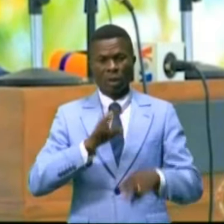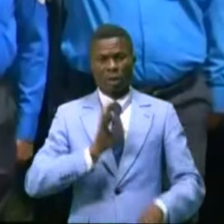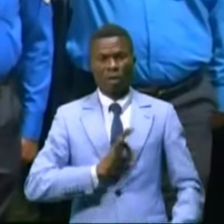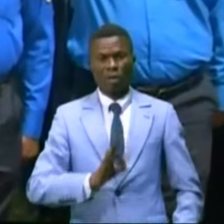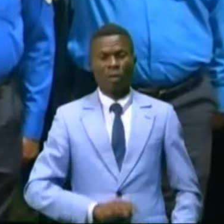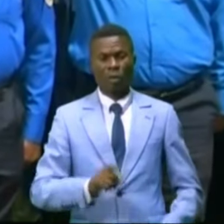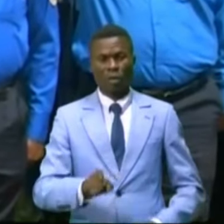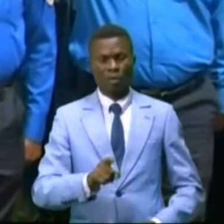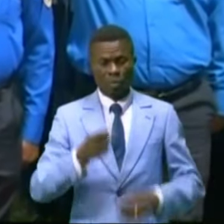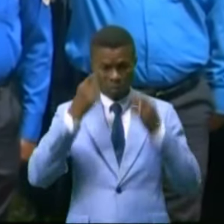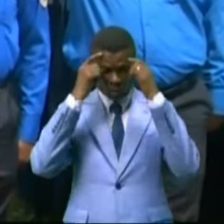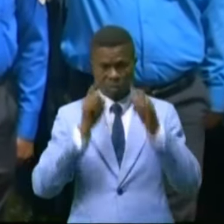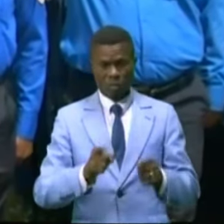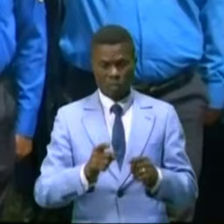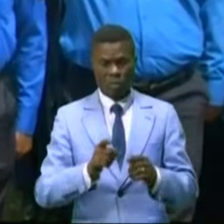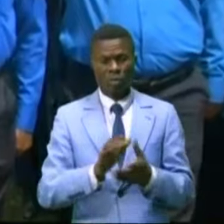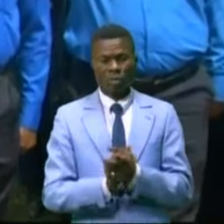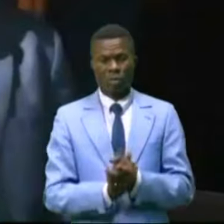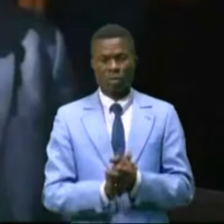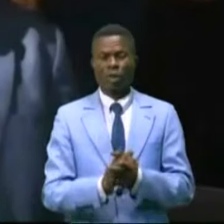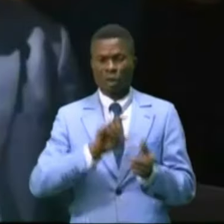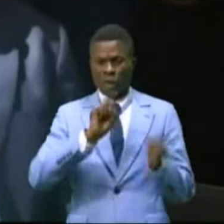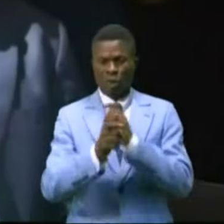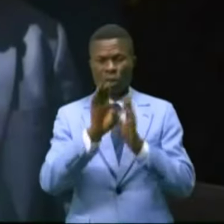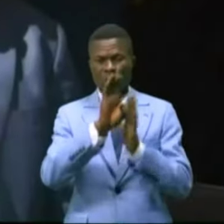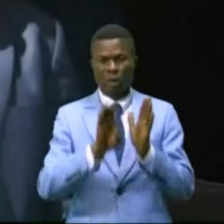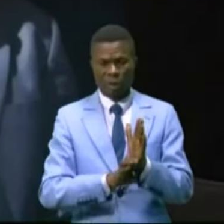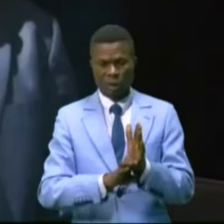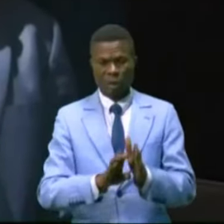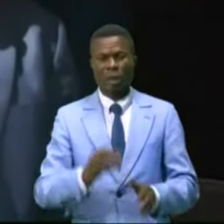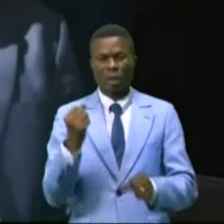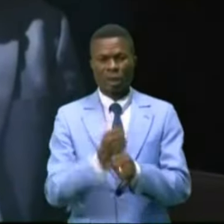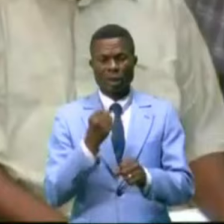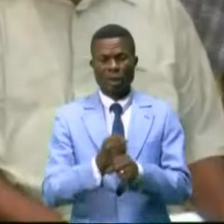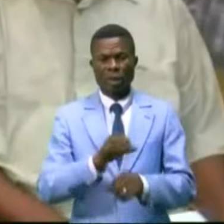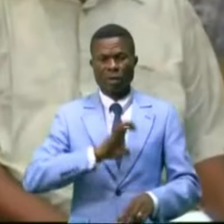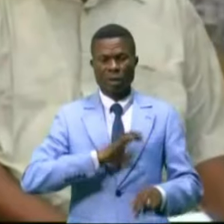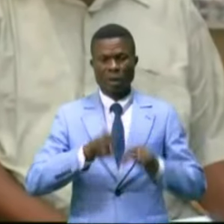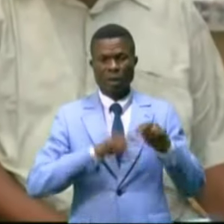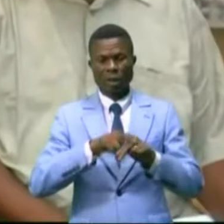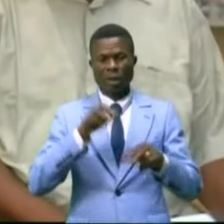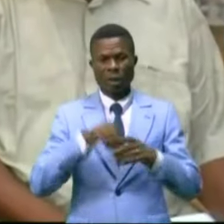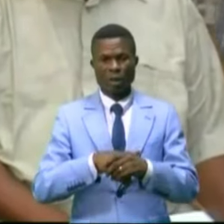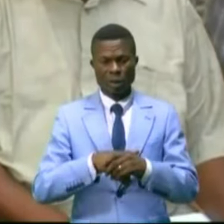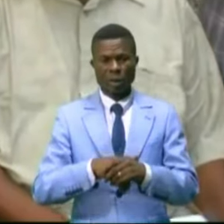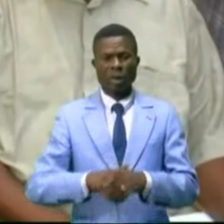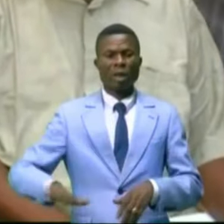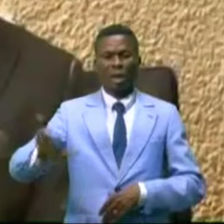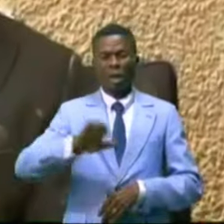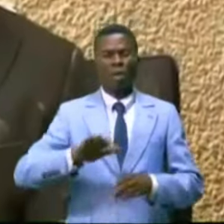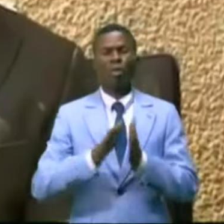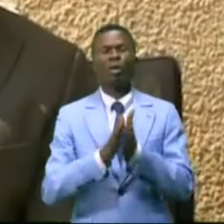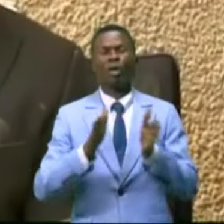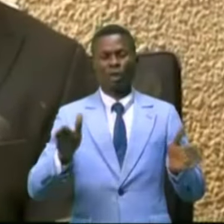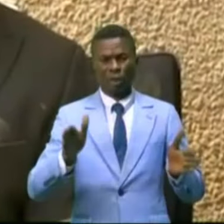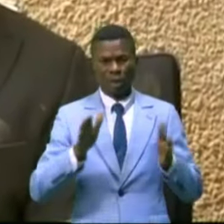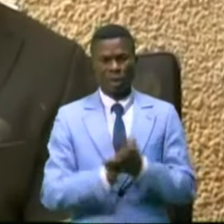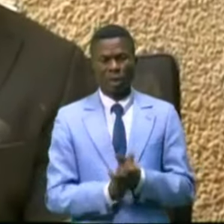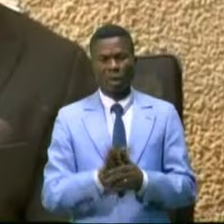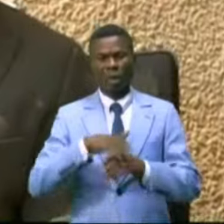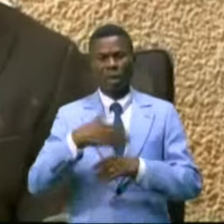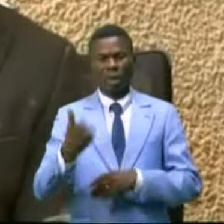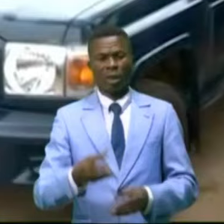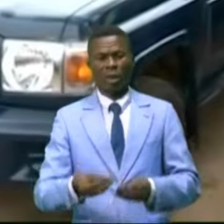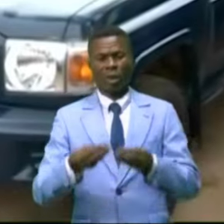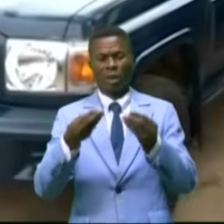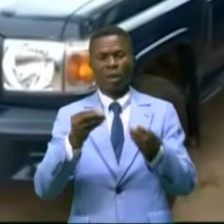tisekedi qui tient mordicus à améliorer les conditions de vie et de travail des policiers à travers toute la République démocratique du Congo après